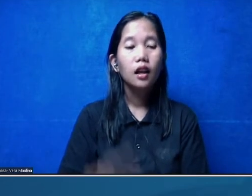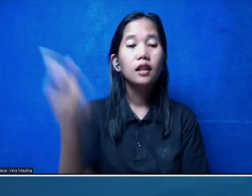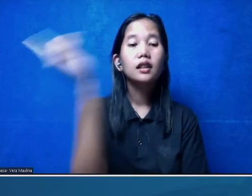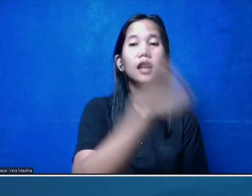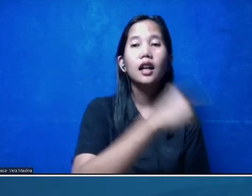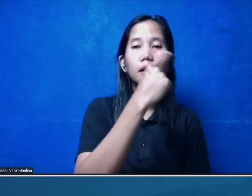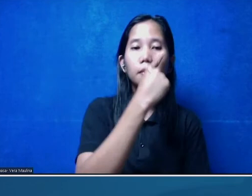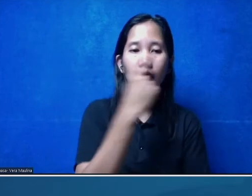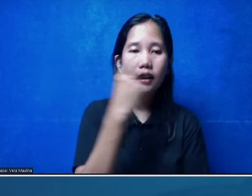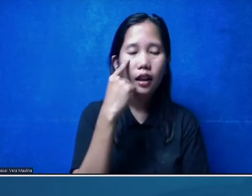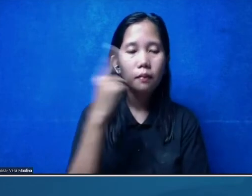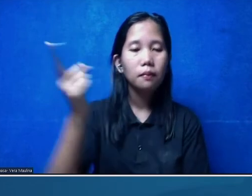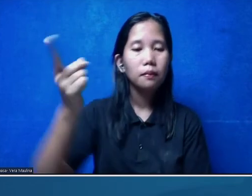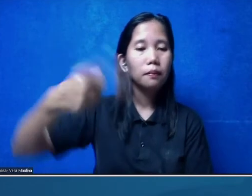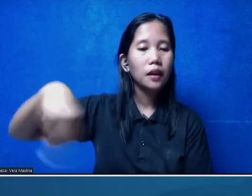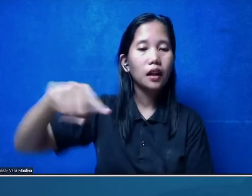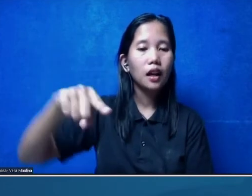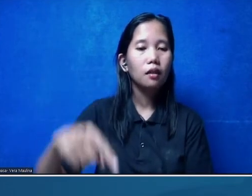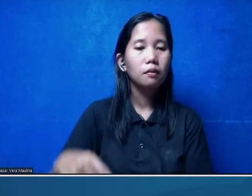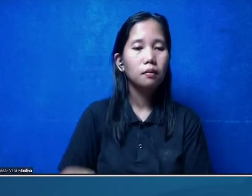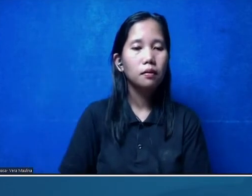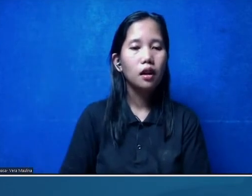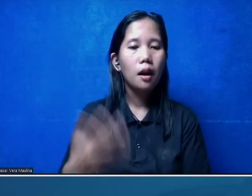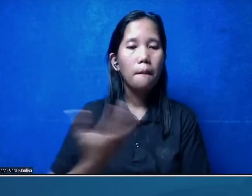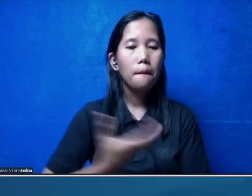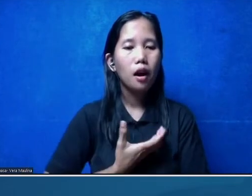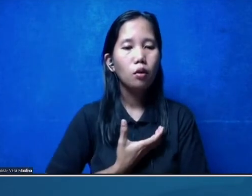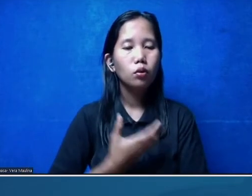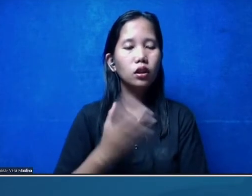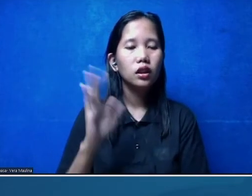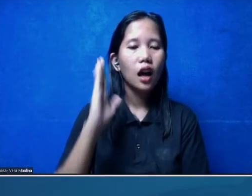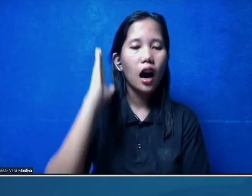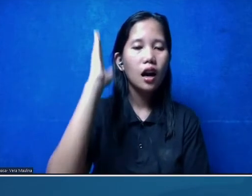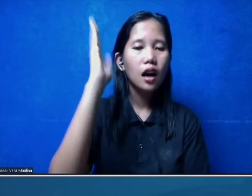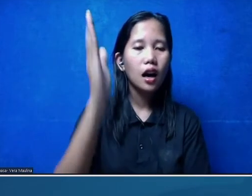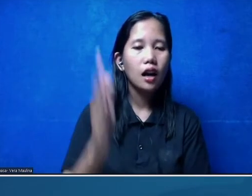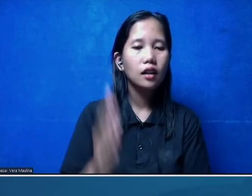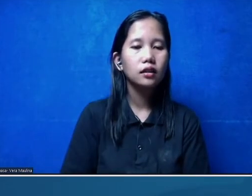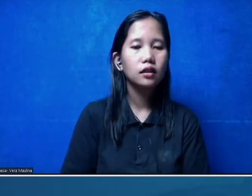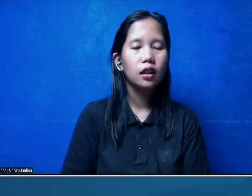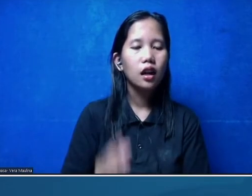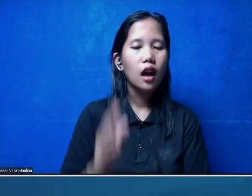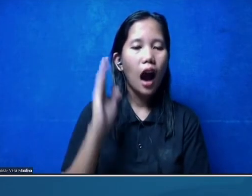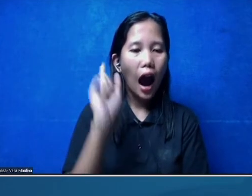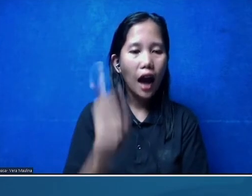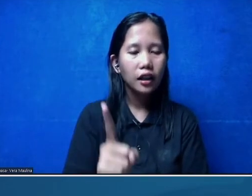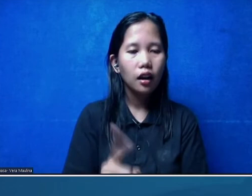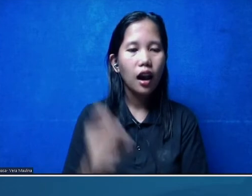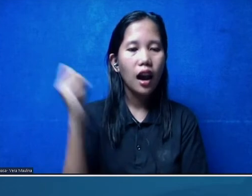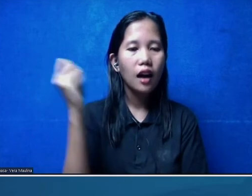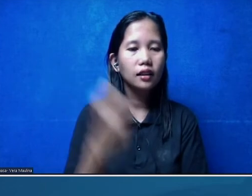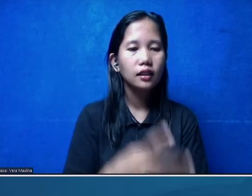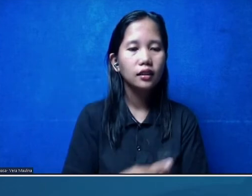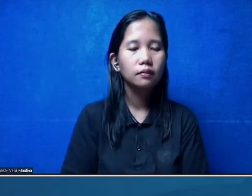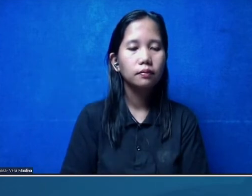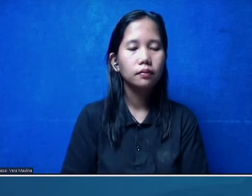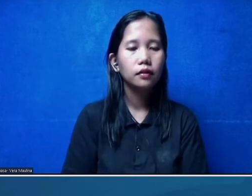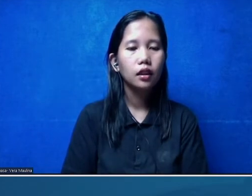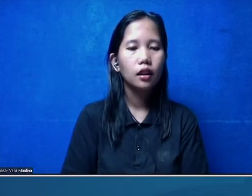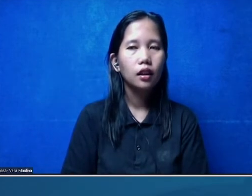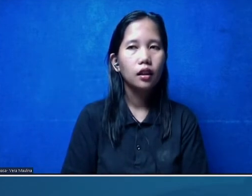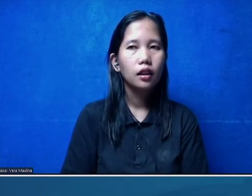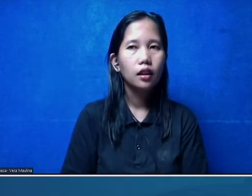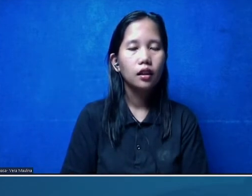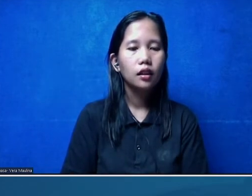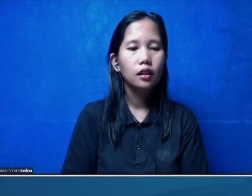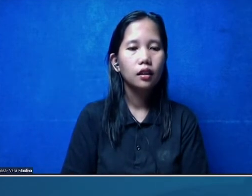mau tidak akan ada lagi tidak akan ada lagi perkabungan atau rata pagi atau duka cita sebab segala